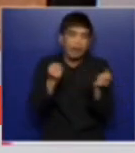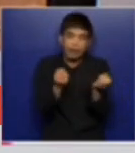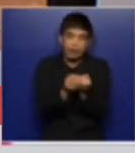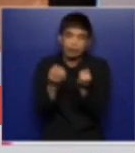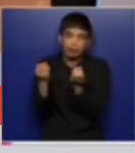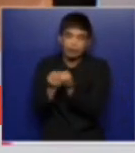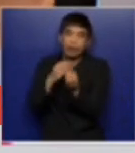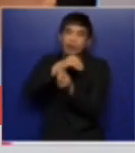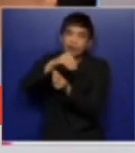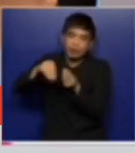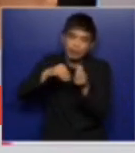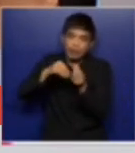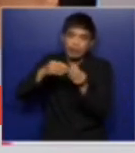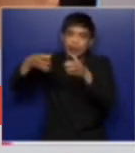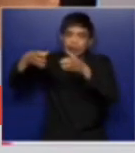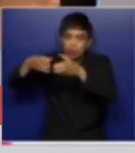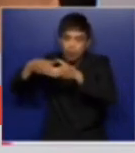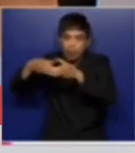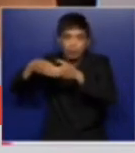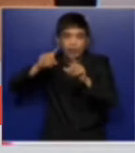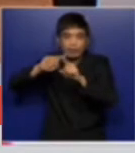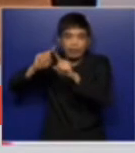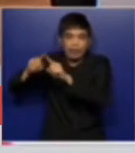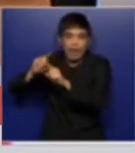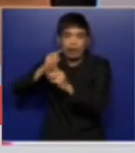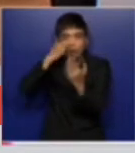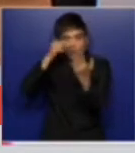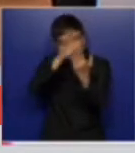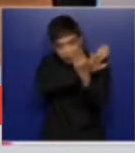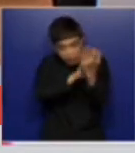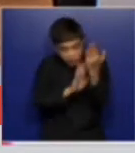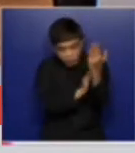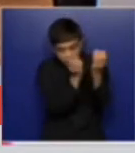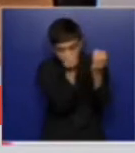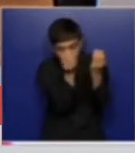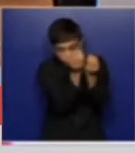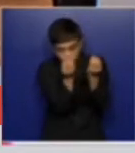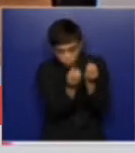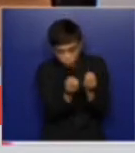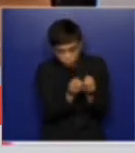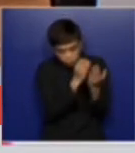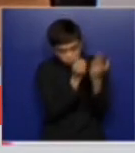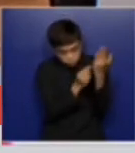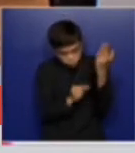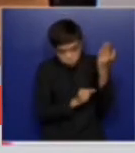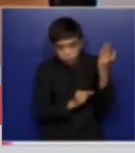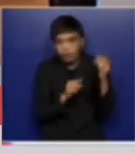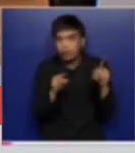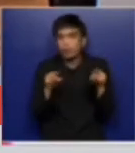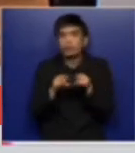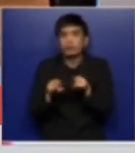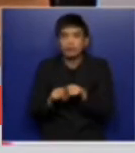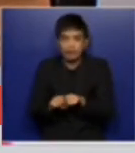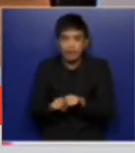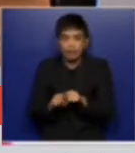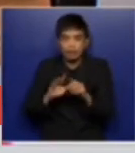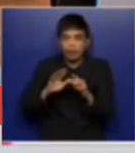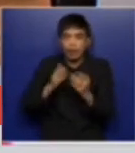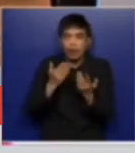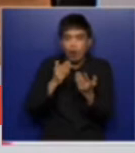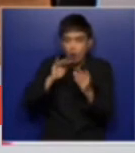จและกลุ่มธุรกิจทั้งหมดของประเทศดังนั้นกว่าเศรษฐกิจจะกลับมาฟื้นตัวต้องใช้ระยะเ